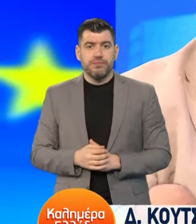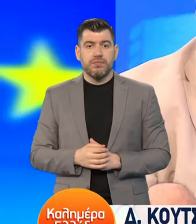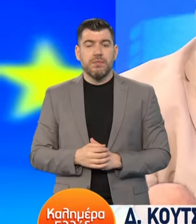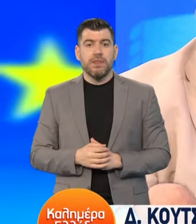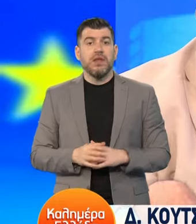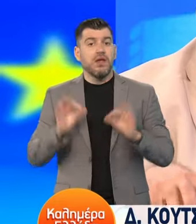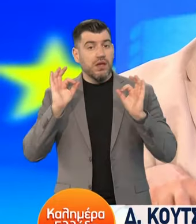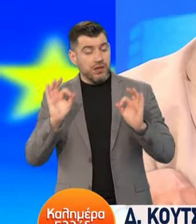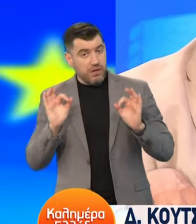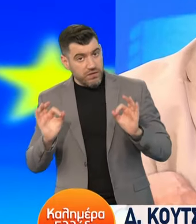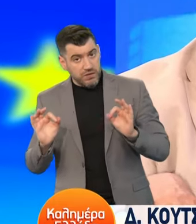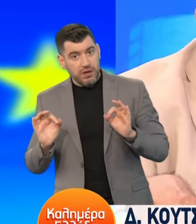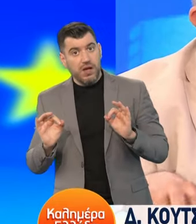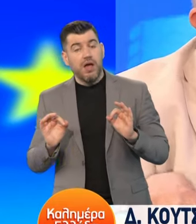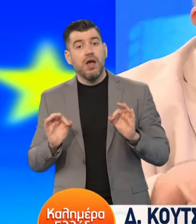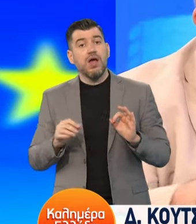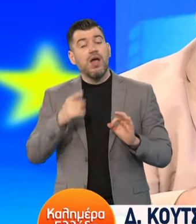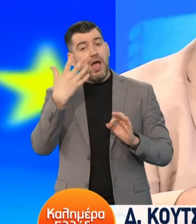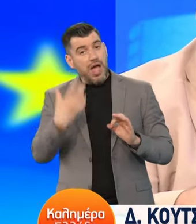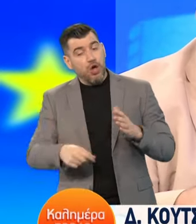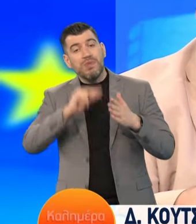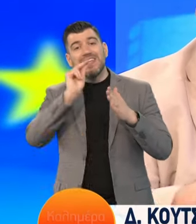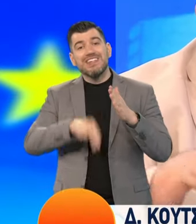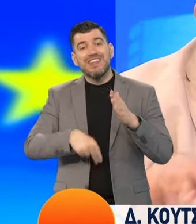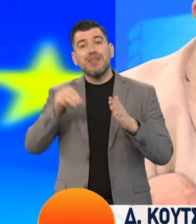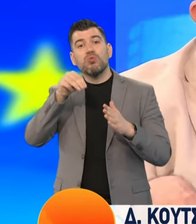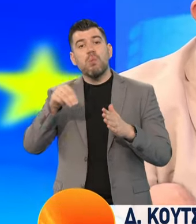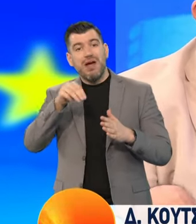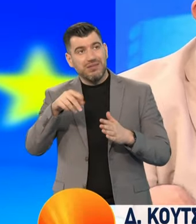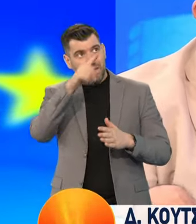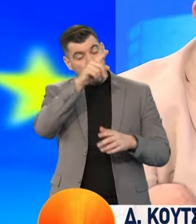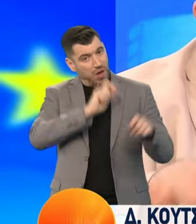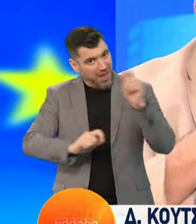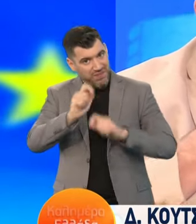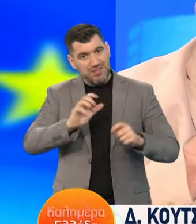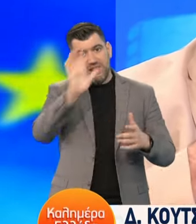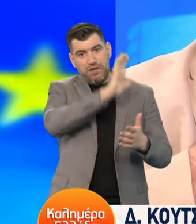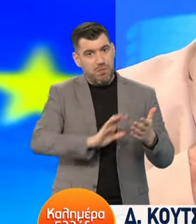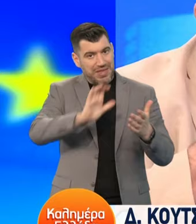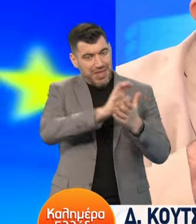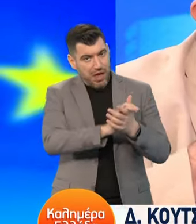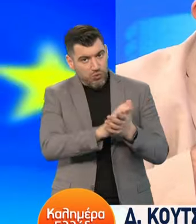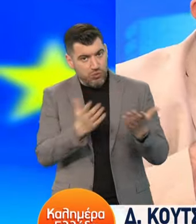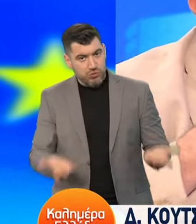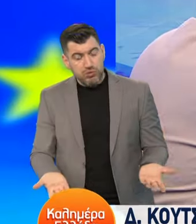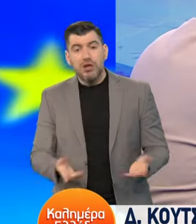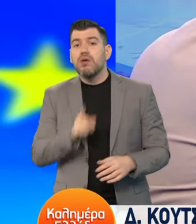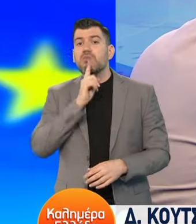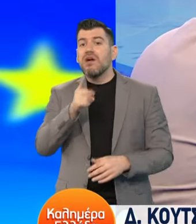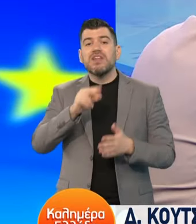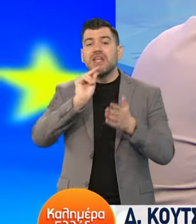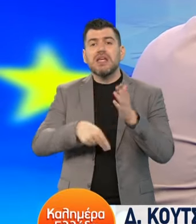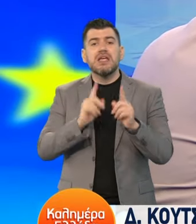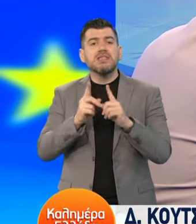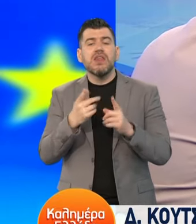και στην Ευρωπαϊκή Ένωση του Μάστριχτ, αυτή έφτιαξε την Ευρωπαϊκή Ένωση και μετά την ΟΝΕ, η οποία στην ουσία